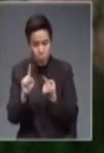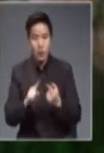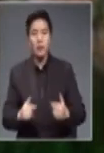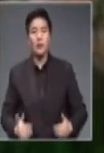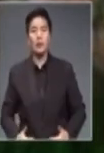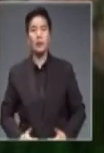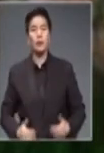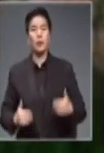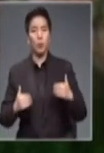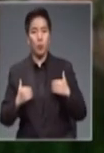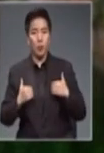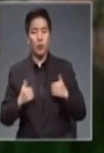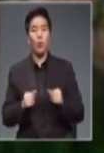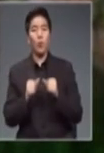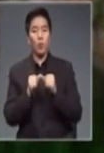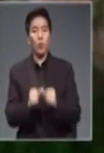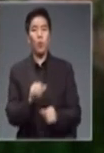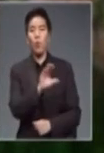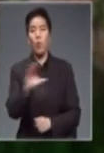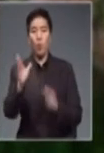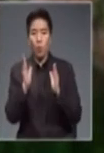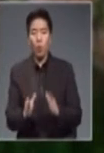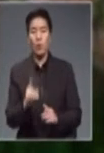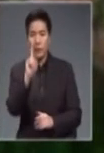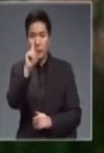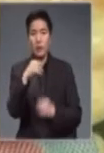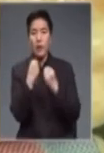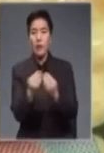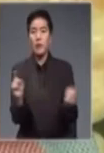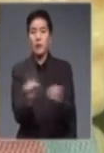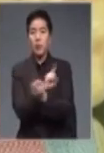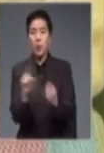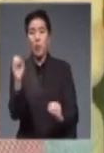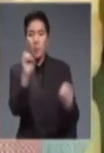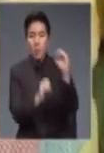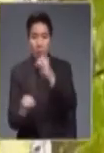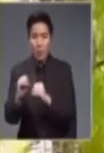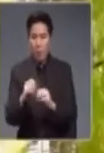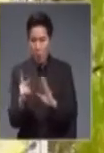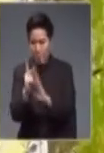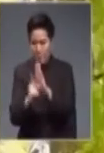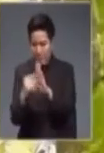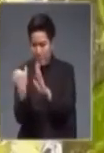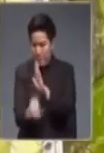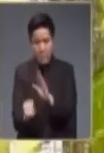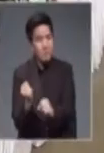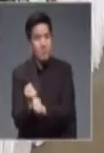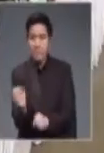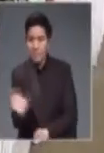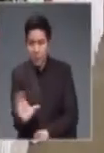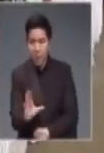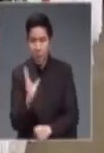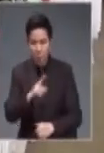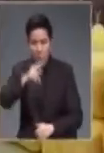แก้ปัญหาให้กับระดับปฏิบัติการขาดแผนปฏิบัติการระยะปานกลางและระยะยาวยิ่งกว่านั้นมีการสร้างความต้อง